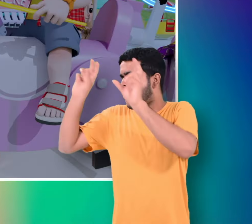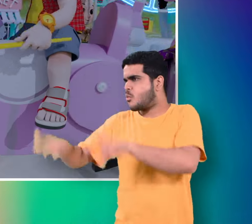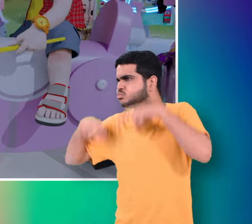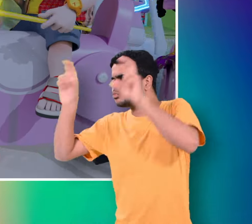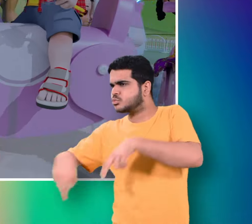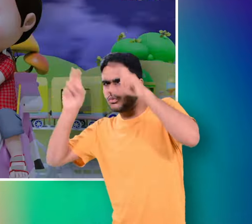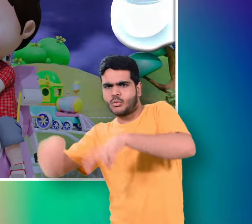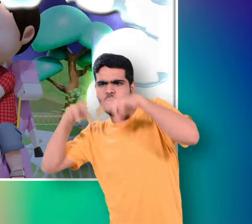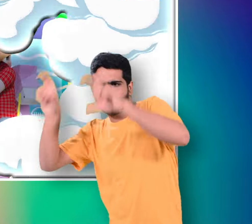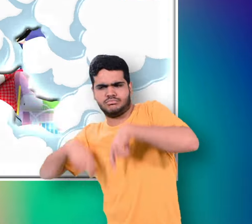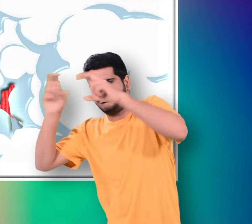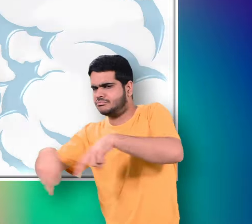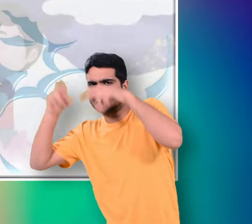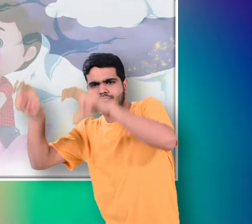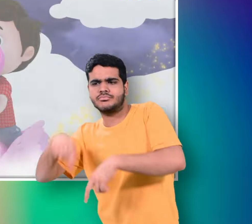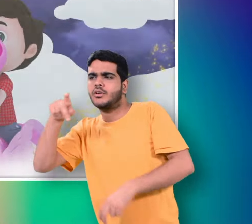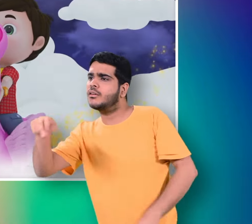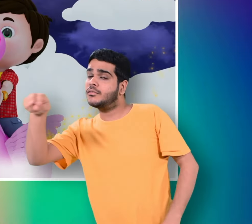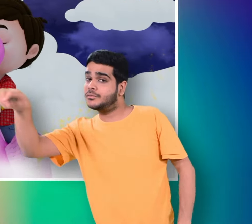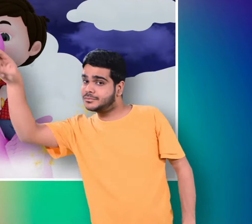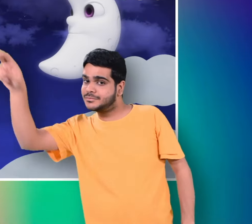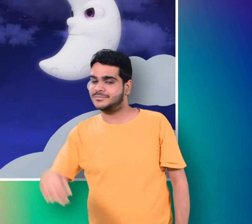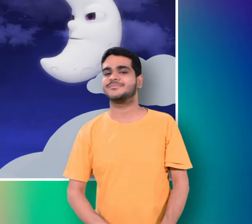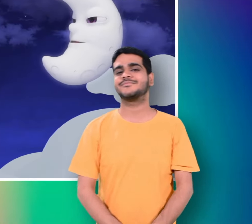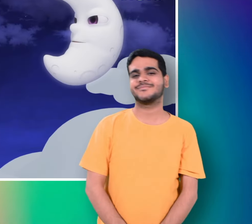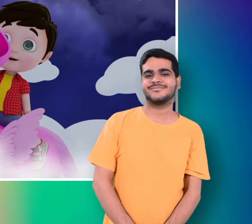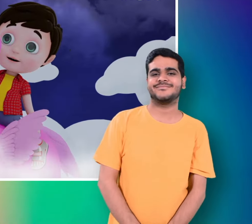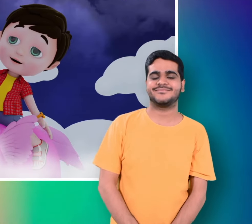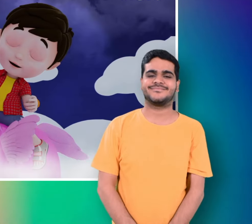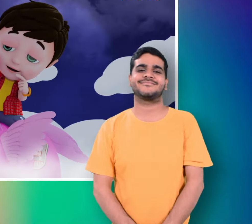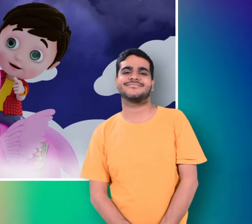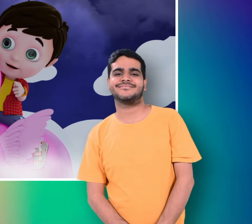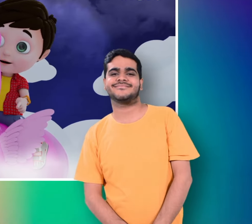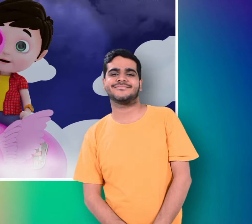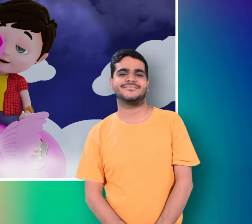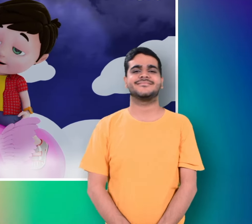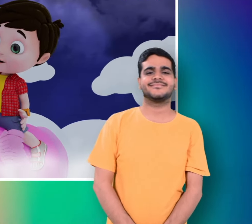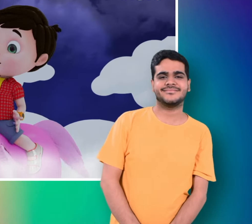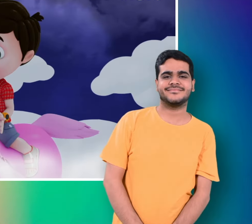हथौड़ा दौड़ा दौड़ा दौड़ा घोड़ा दम उठा के दौड़ा